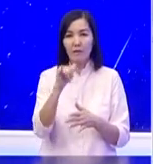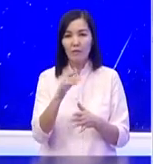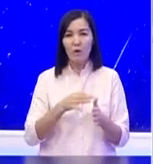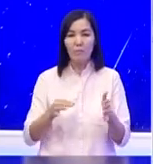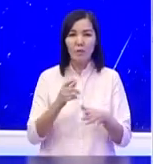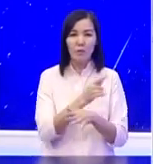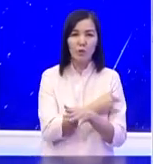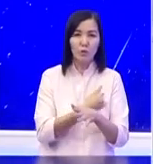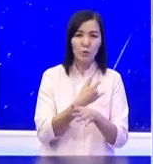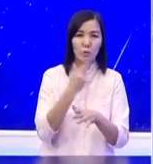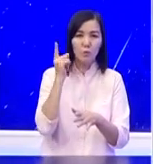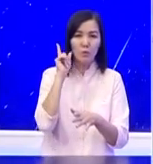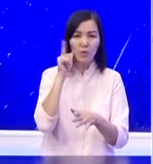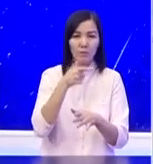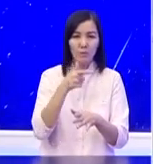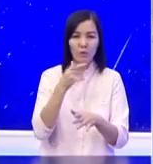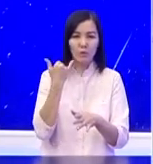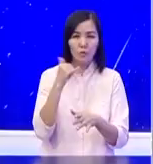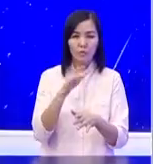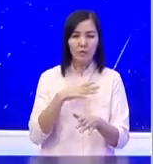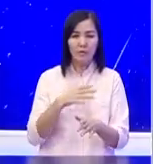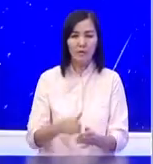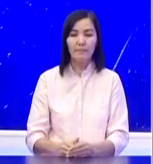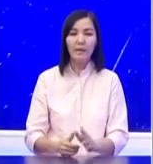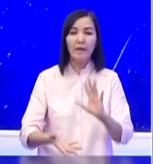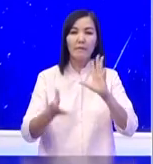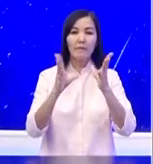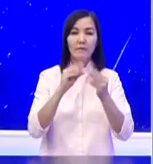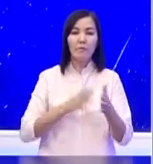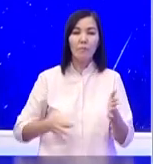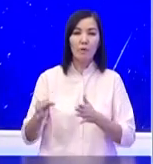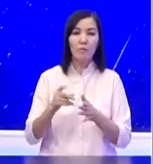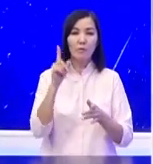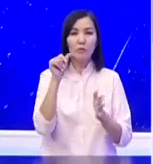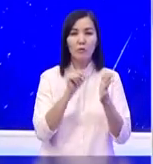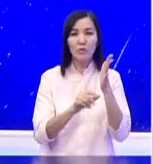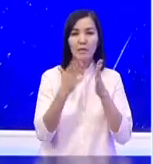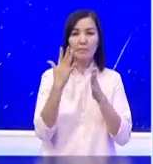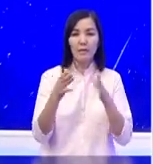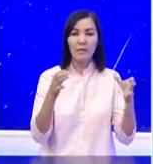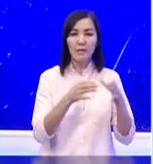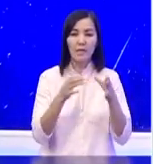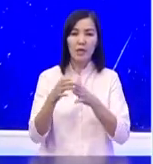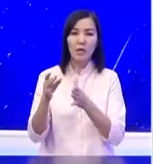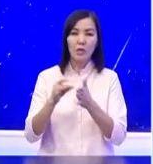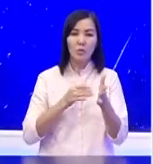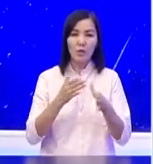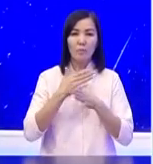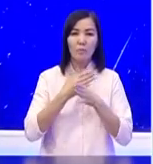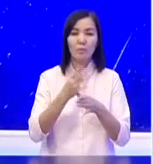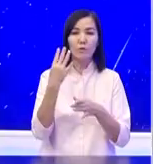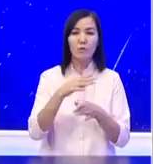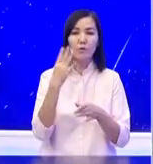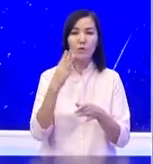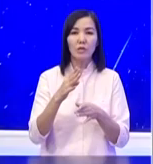областную дежурную диспетчерскую службу. Всего по области работает 165 бригад скорой медицинской помощи и еще 44